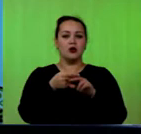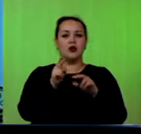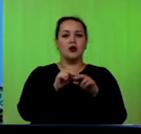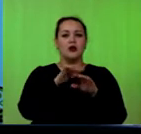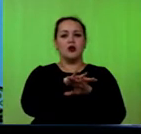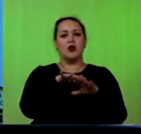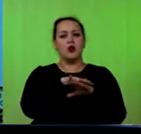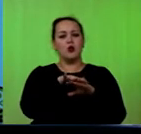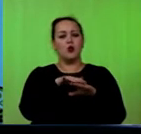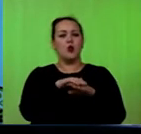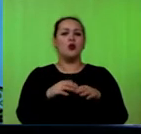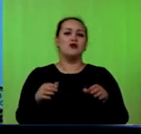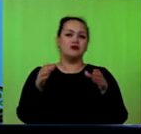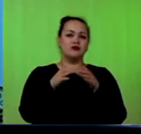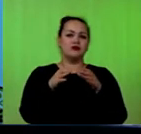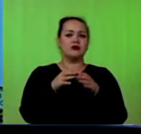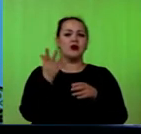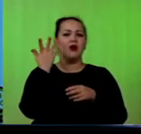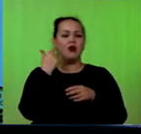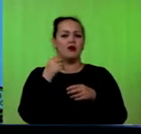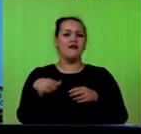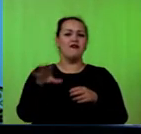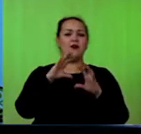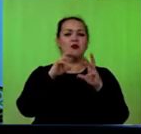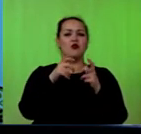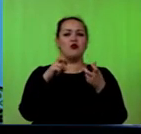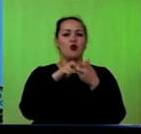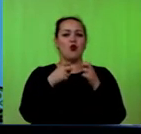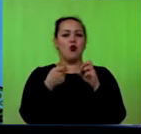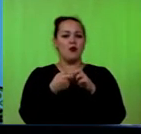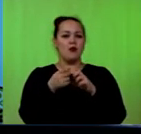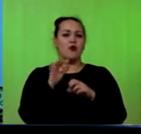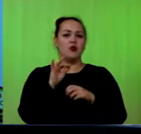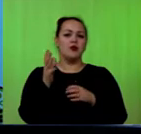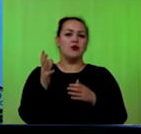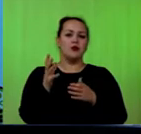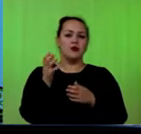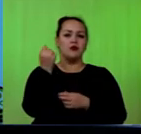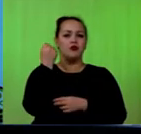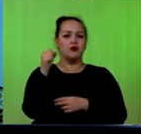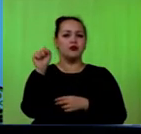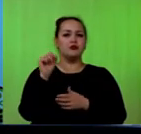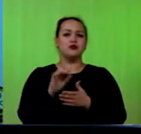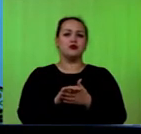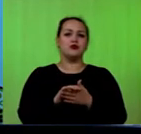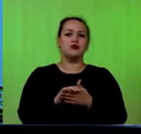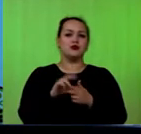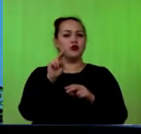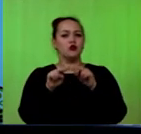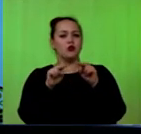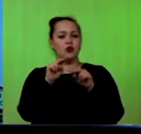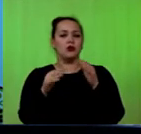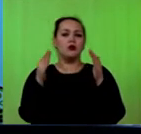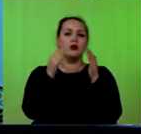миром наваливаются на проблему и обязательно ее преодолевают методом хашшара строят дома нуждающимся